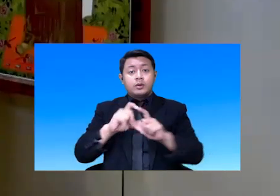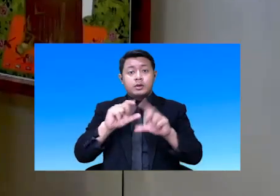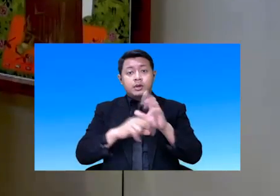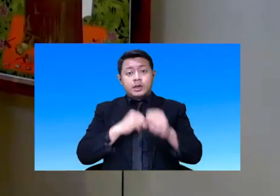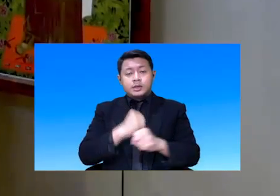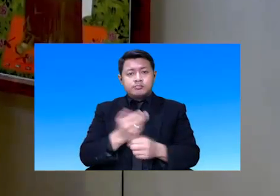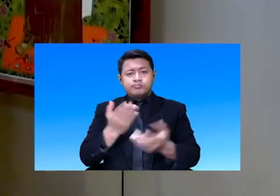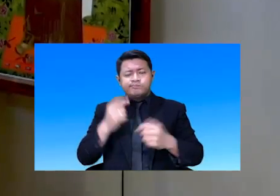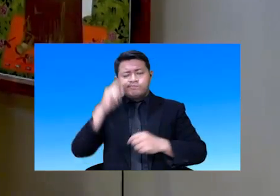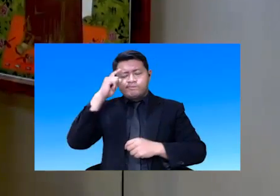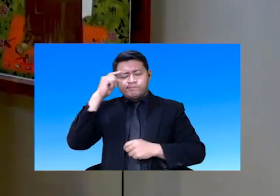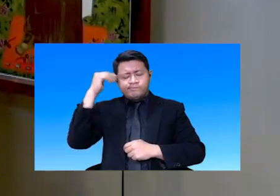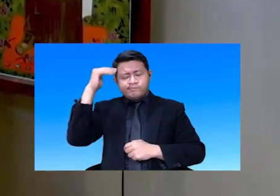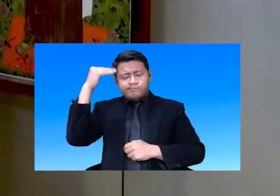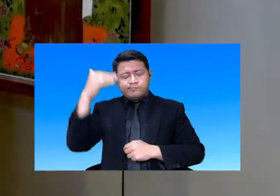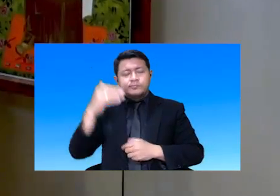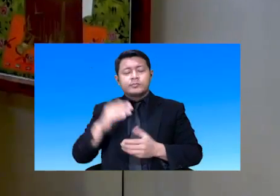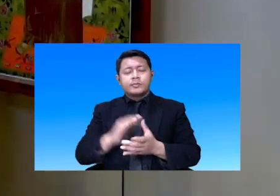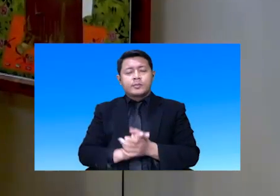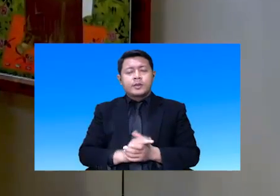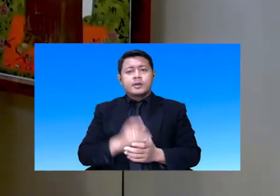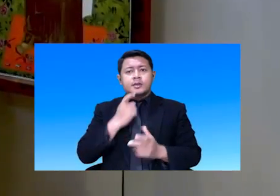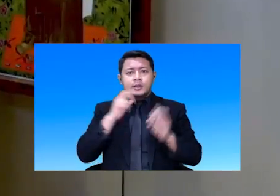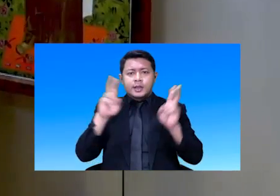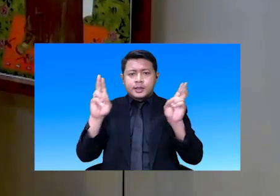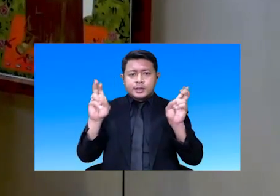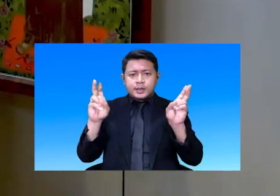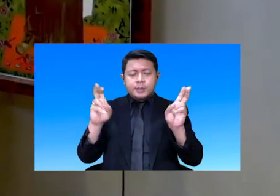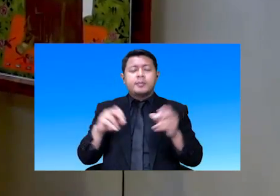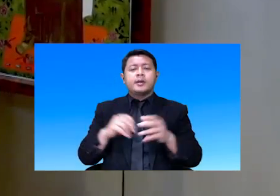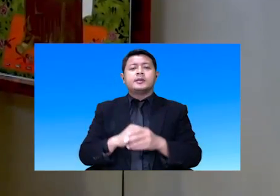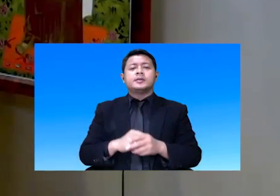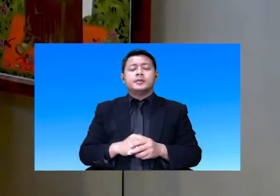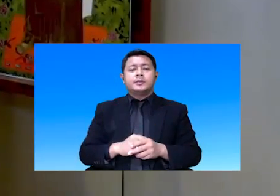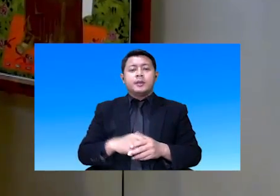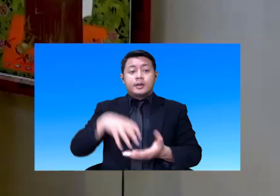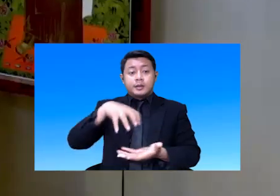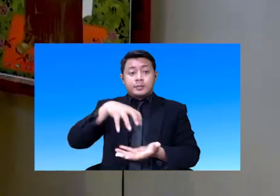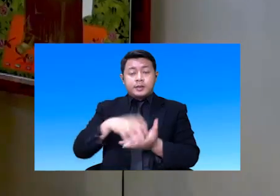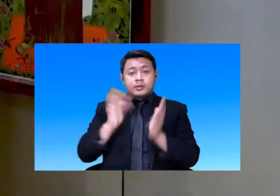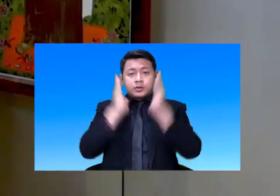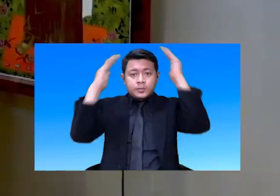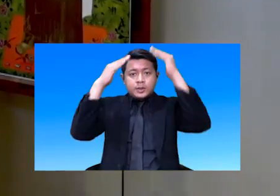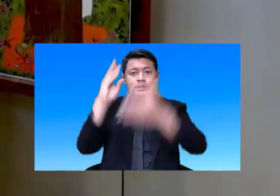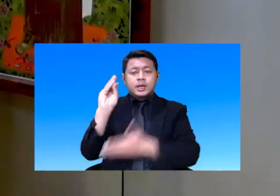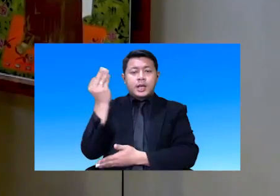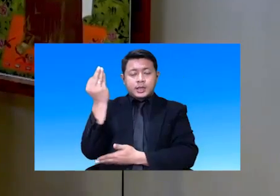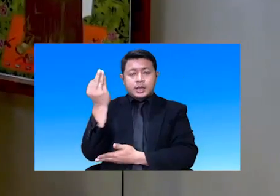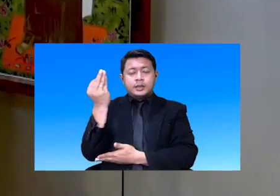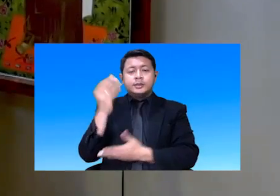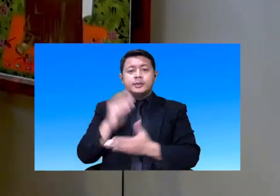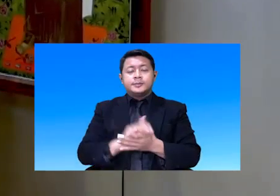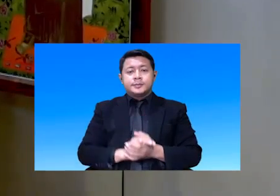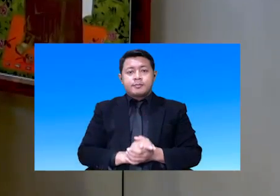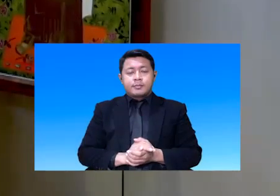Anda merenungkan sebuah slogan yang populer di Keuskupan Agung Jakarta ini di dalam konteks